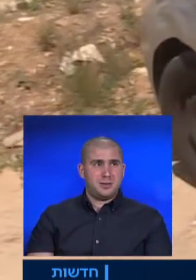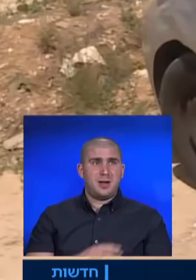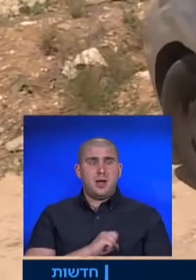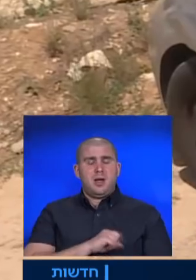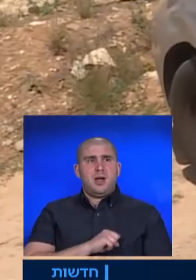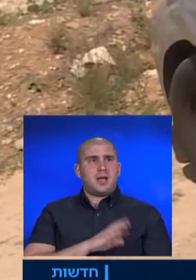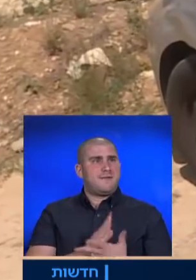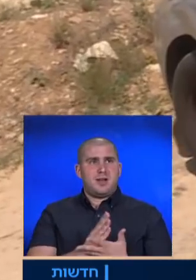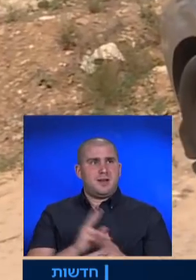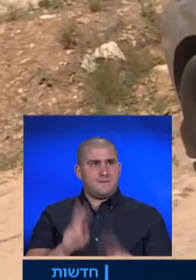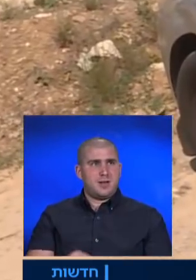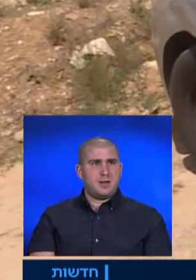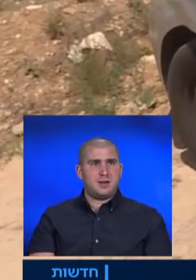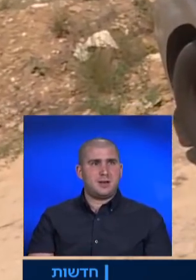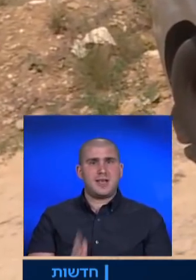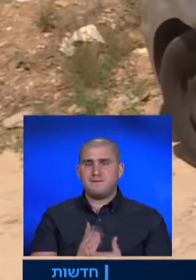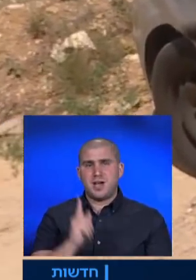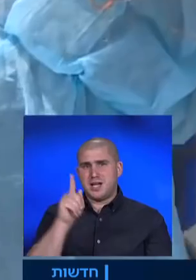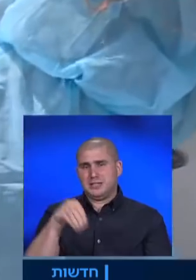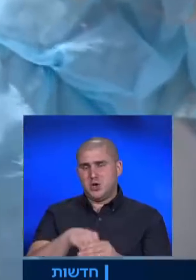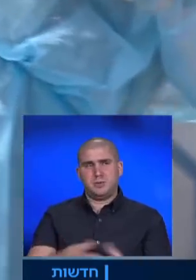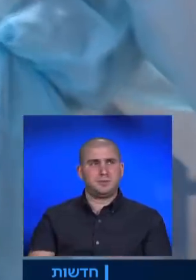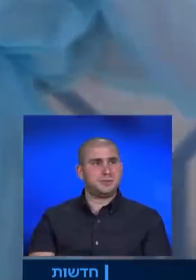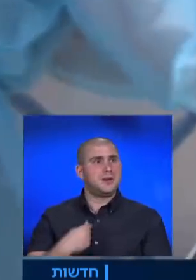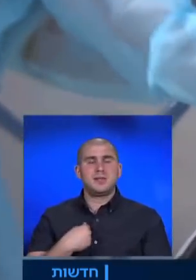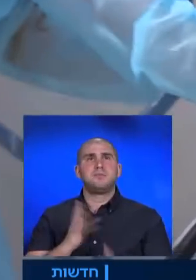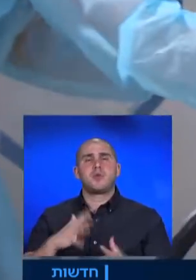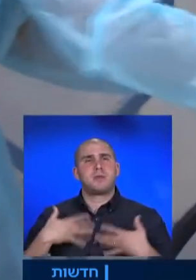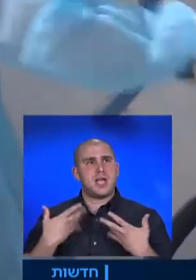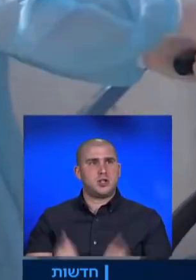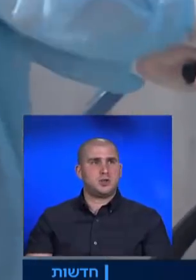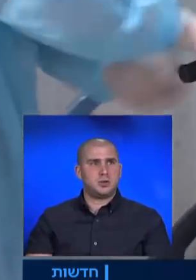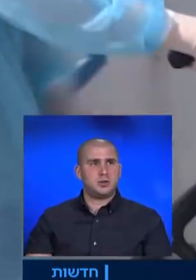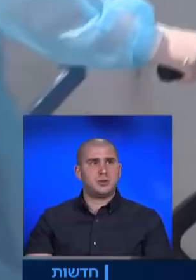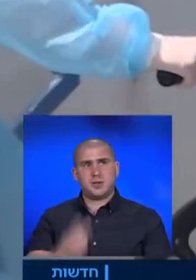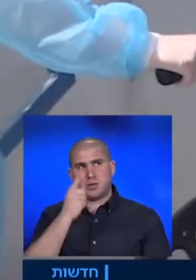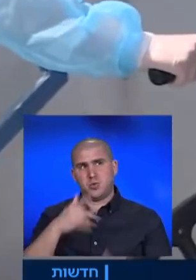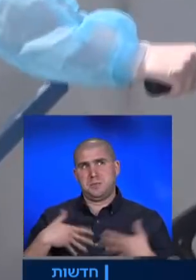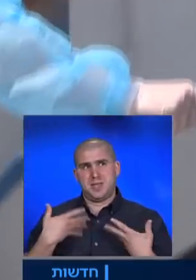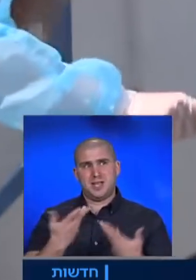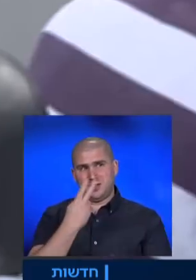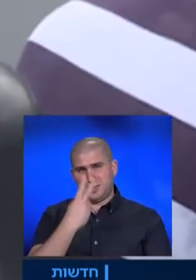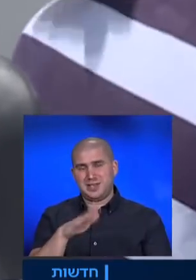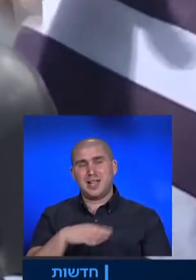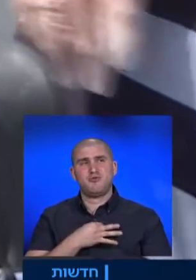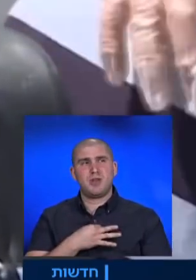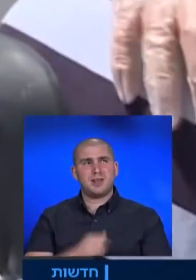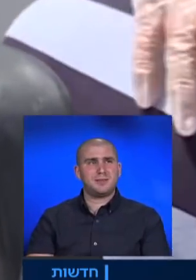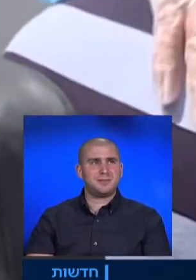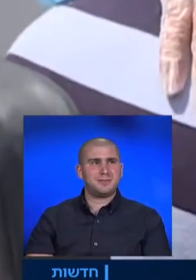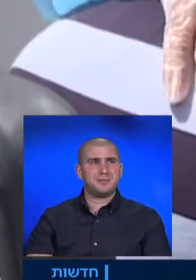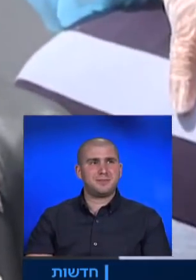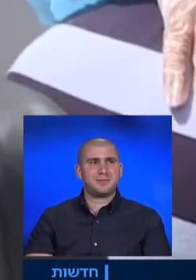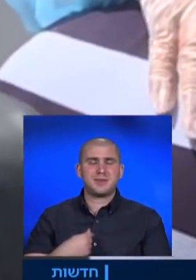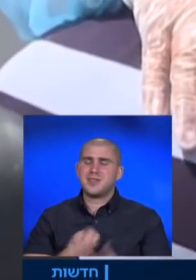פה. הלב כבר אצלו. ממש מתרגשת. תראי איך הוא מתרגש, הילד שלי. אני נשמה